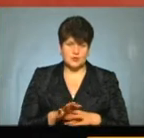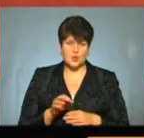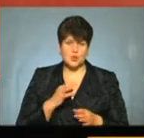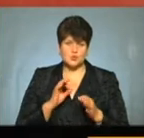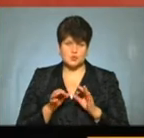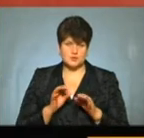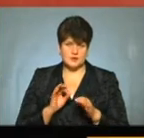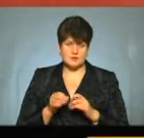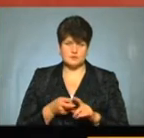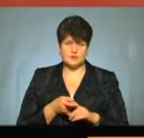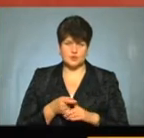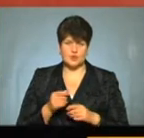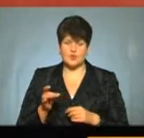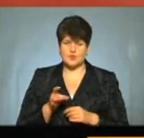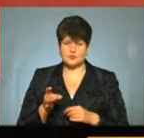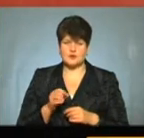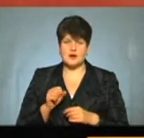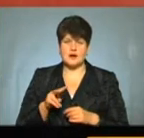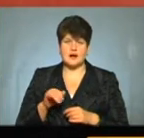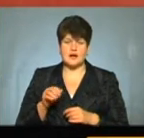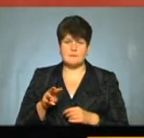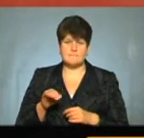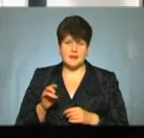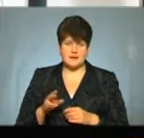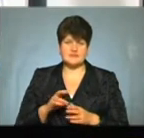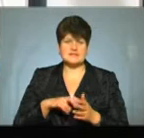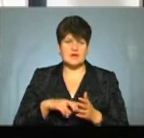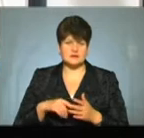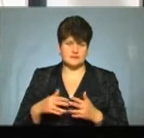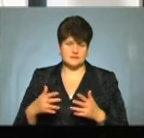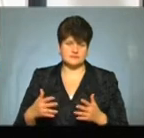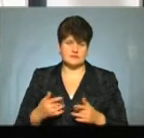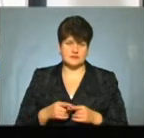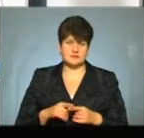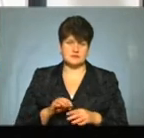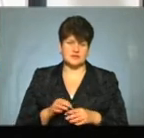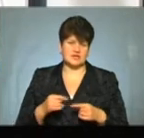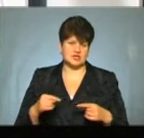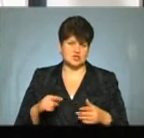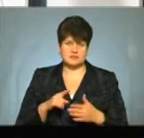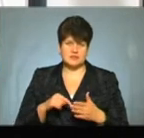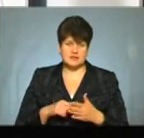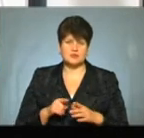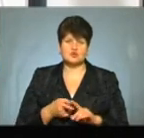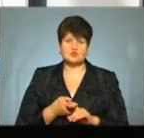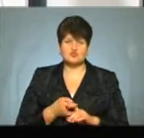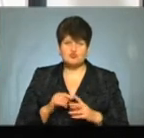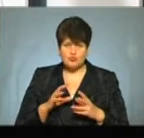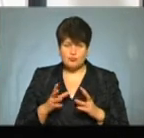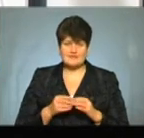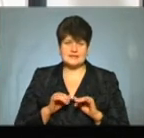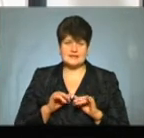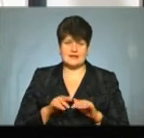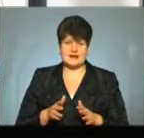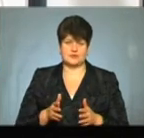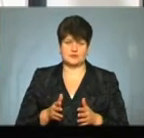приводу розміру аліментів, порядок їх стягнення, як це відбувається. Ну і інші питання, що стосується, в принципі, діяльності.